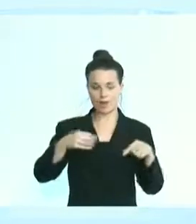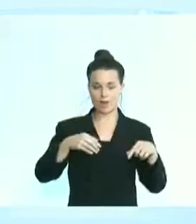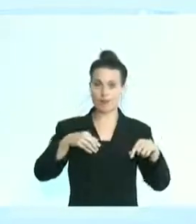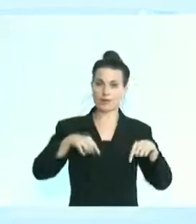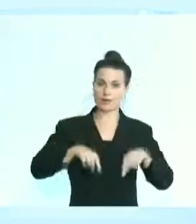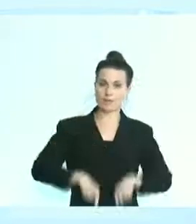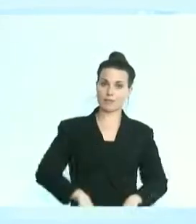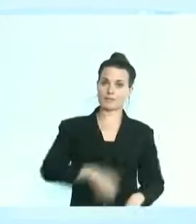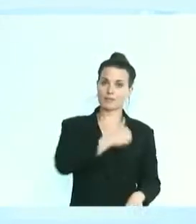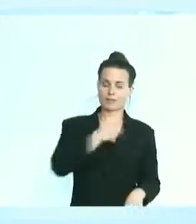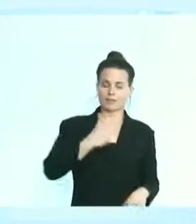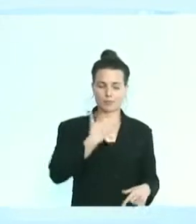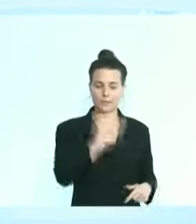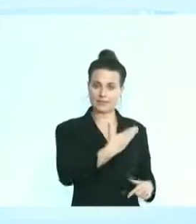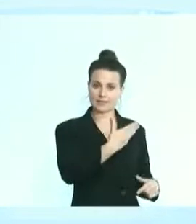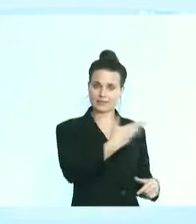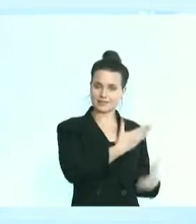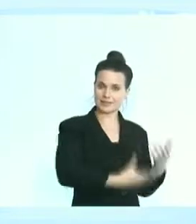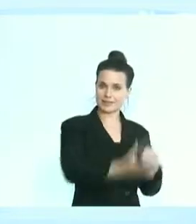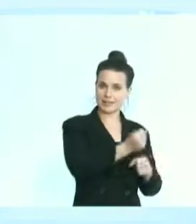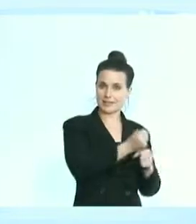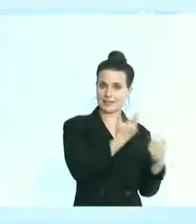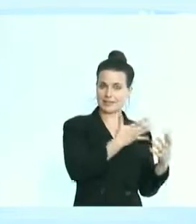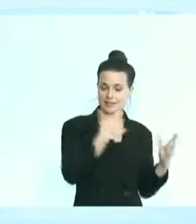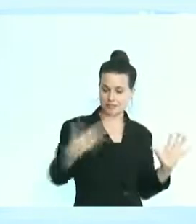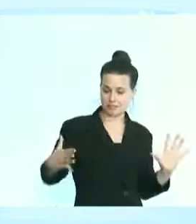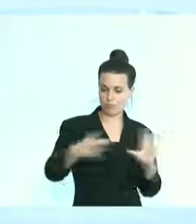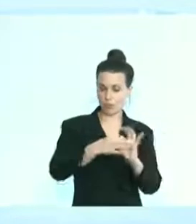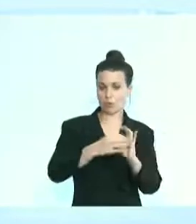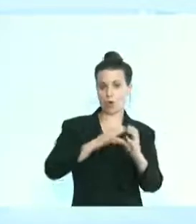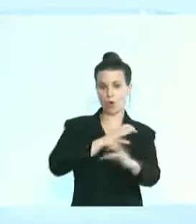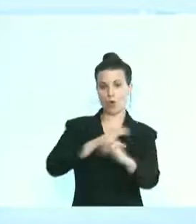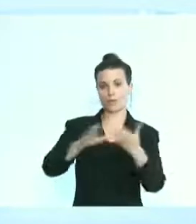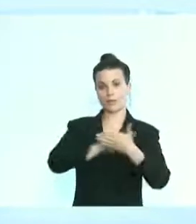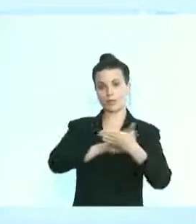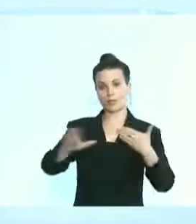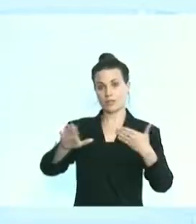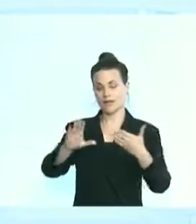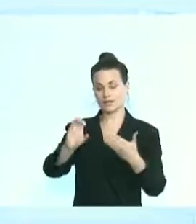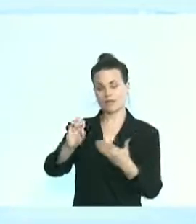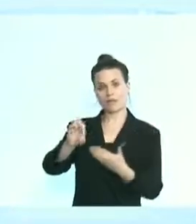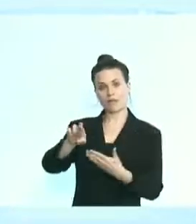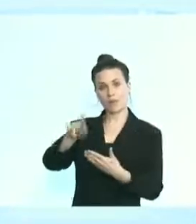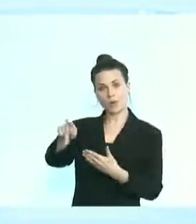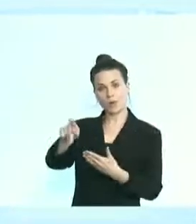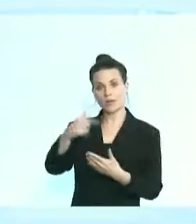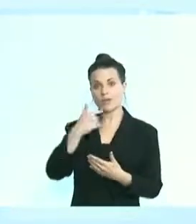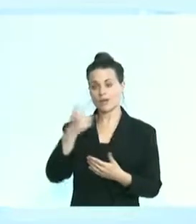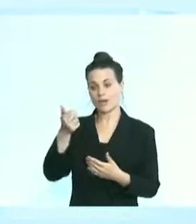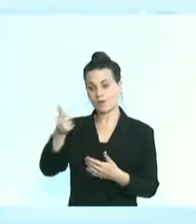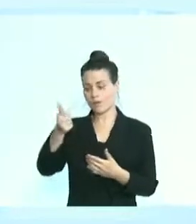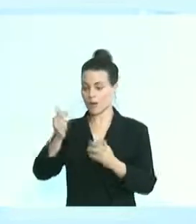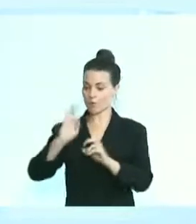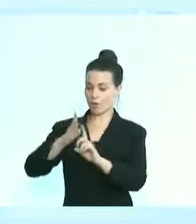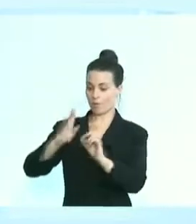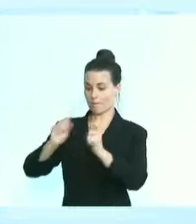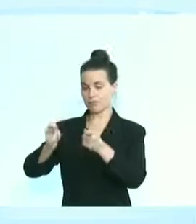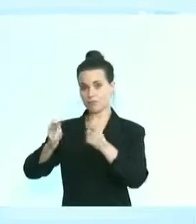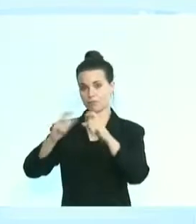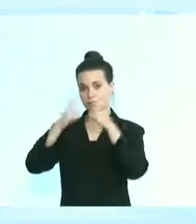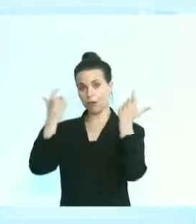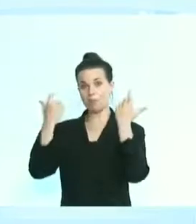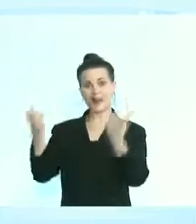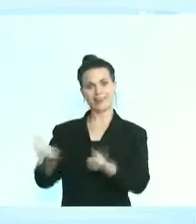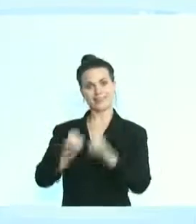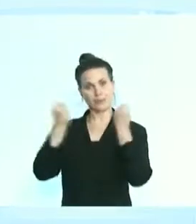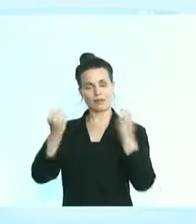communication directe avec les ERP. Ça veut dire qu'en fait, vous vous retrouvez avec une mission d'animateur, bien évidemment, de facilitateur, parce